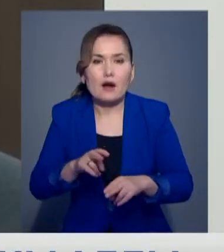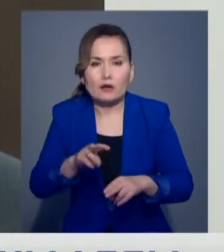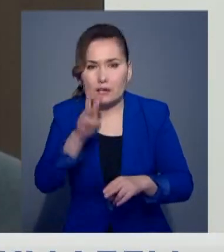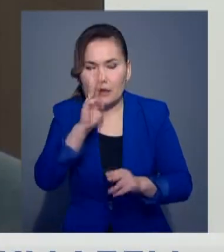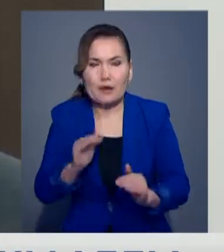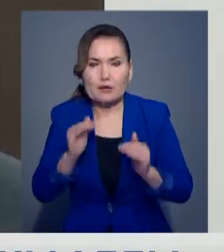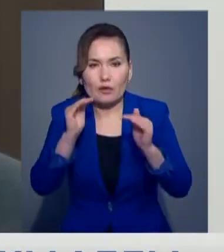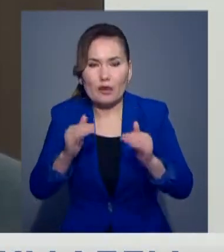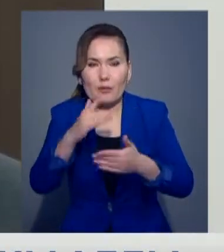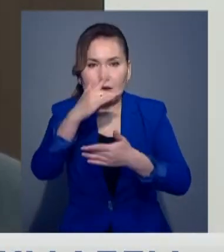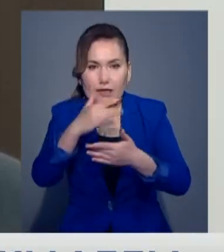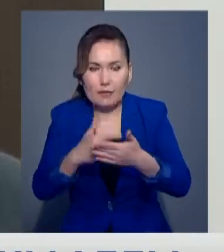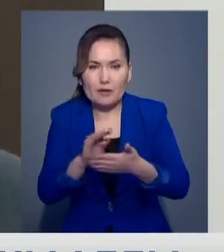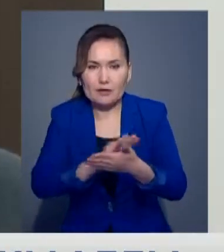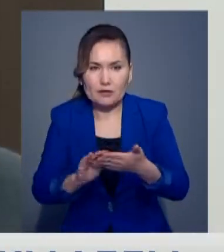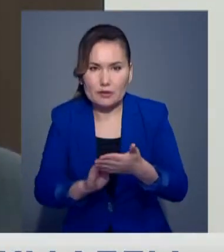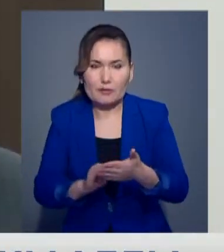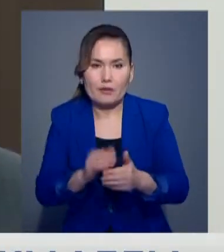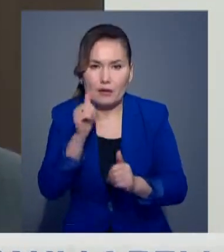тізімге қосып, солай берілді.